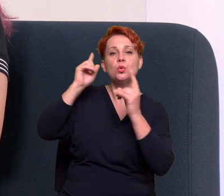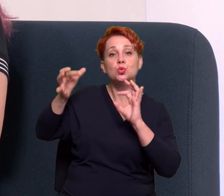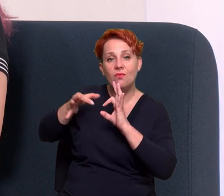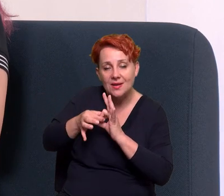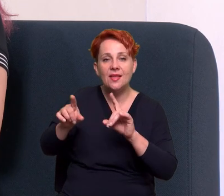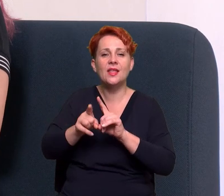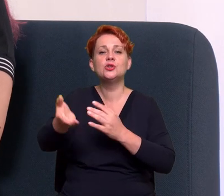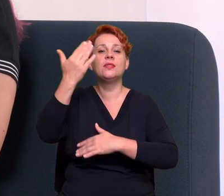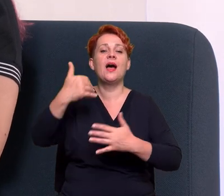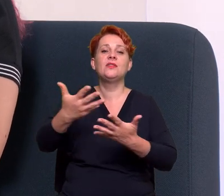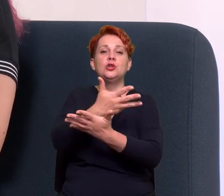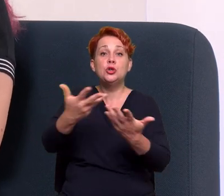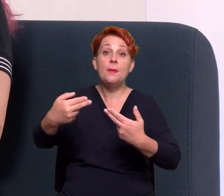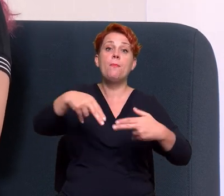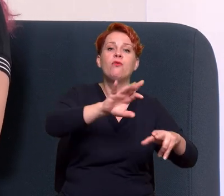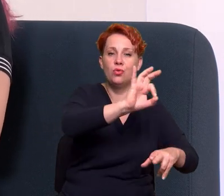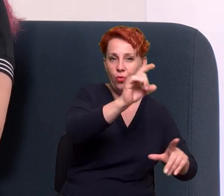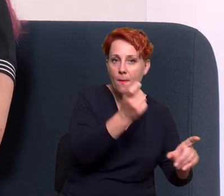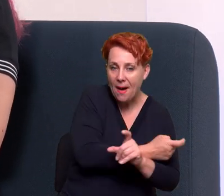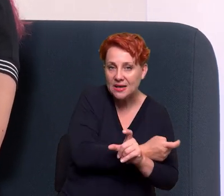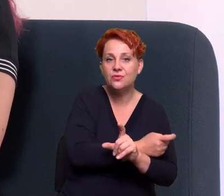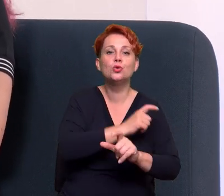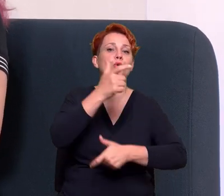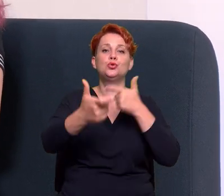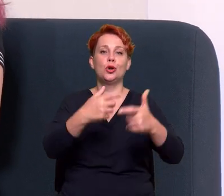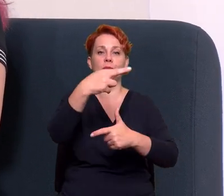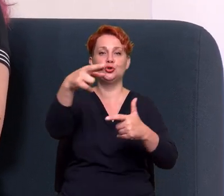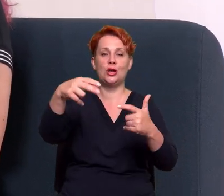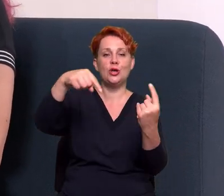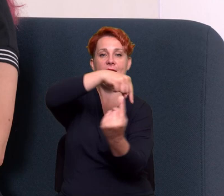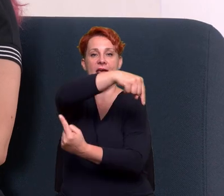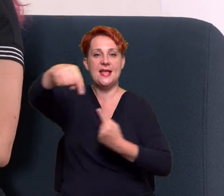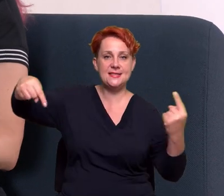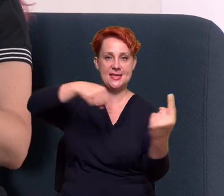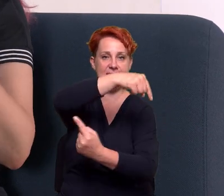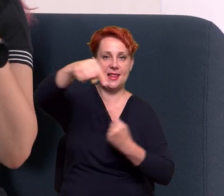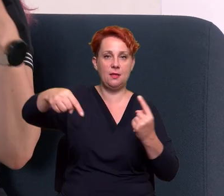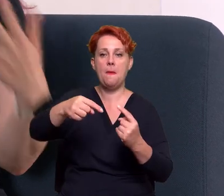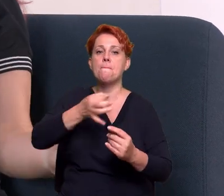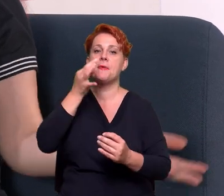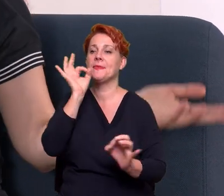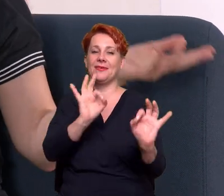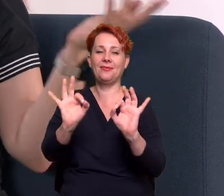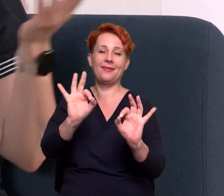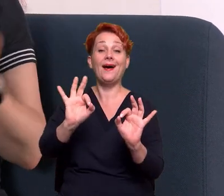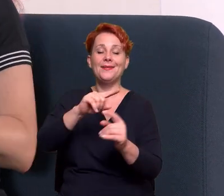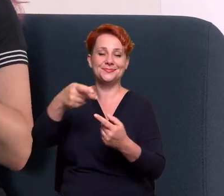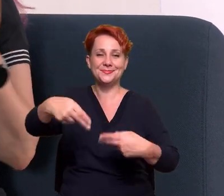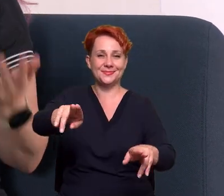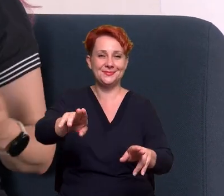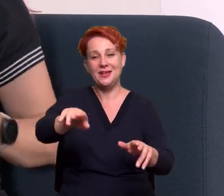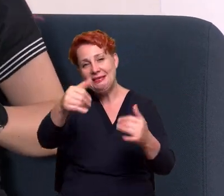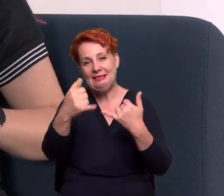ziemiach odzyskanych, to jest często ich recycling, to znaczy poddawanie ich właśnie tym transformacjom czy przeróbkom. Takim idealnym przykładem, który można